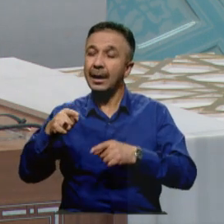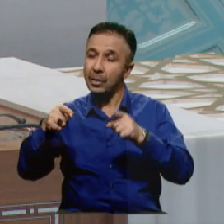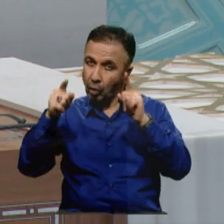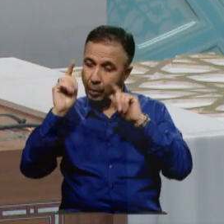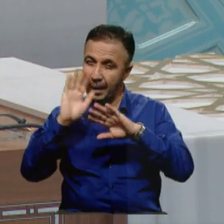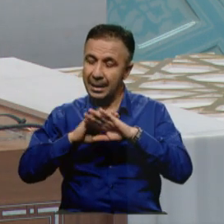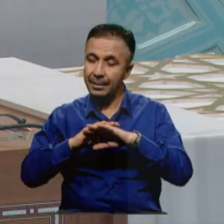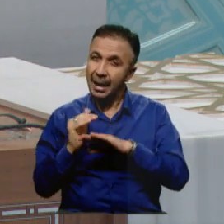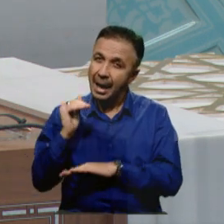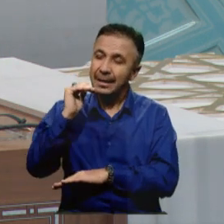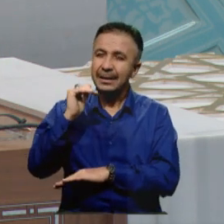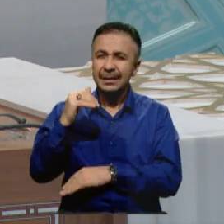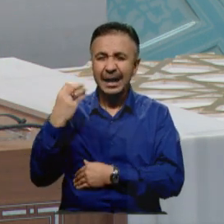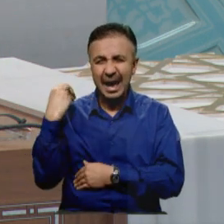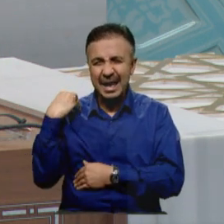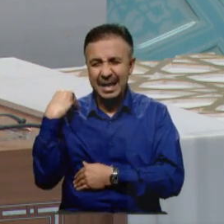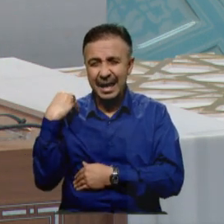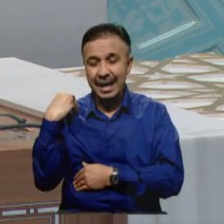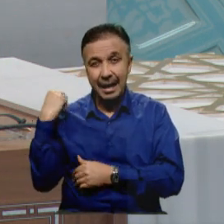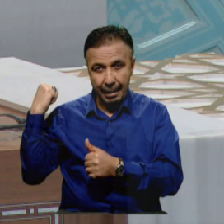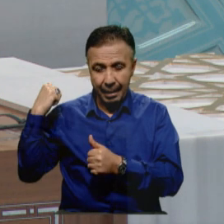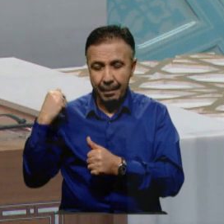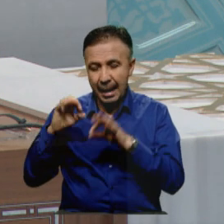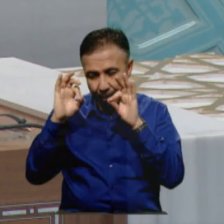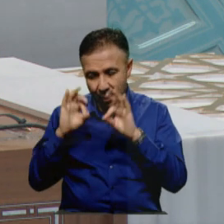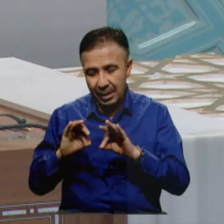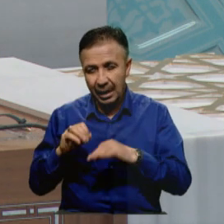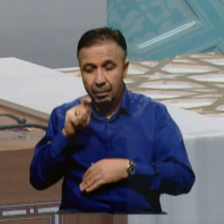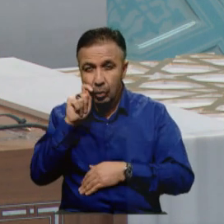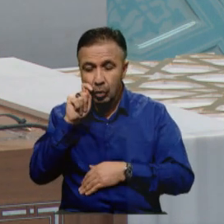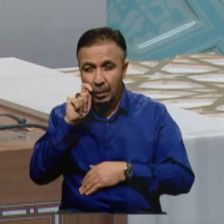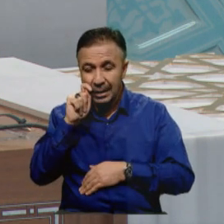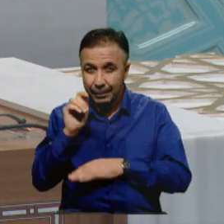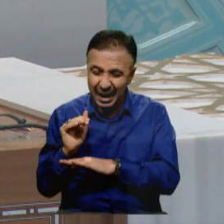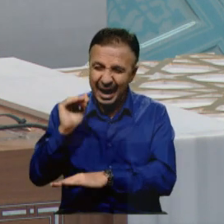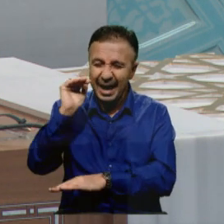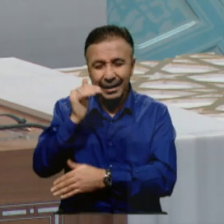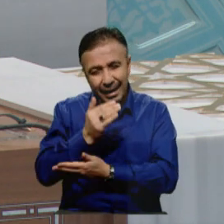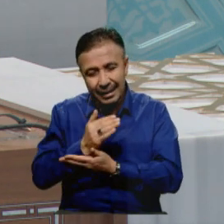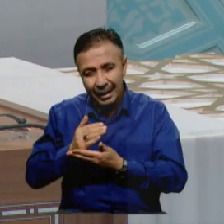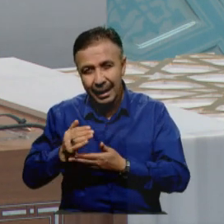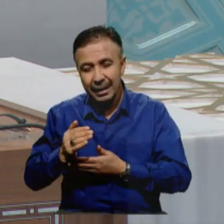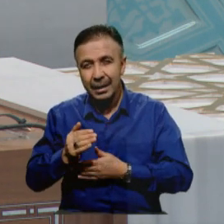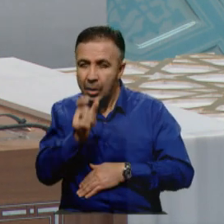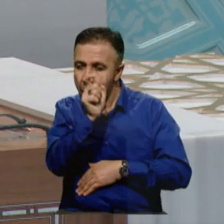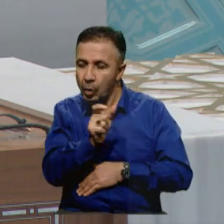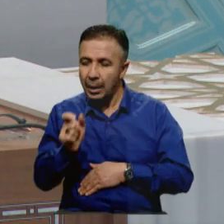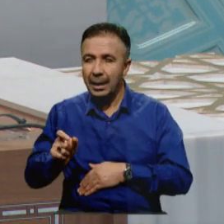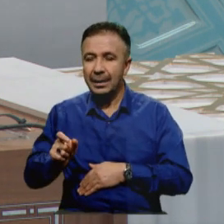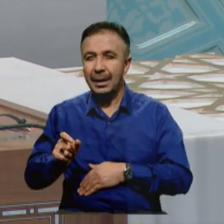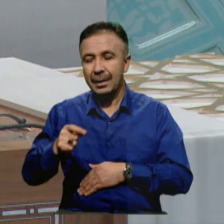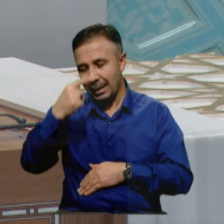hayatında yepyeni sayfalar açıp, Müslümanca bir hayat yaşayan kullarından eyle bizleri ya Rabbi.